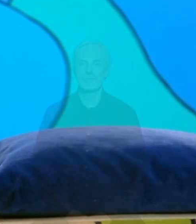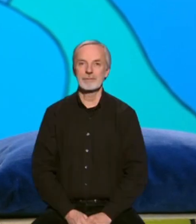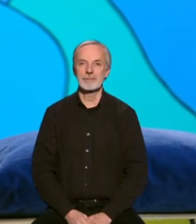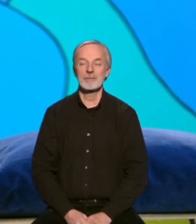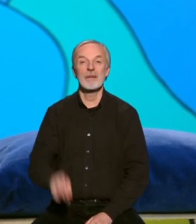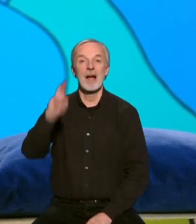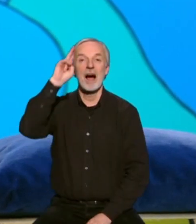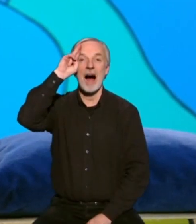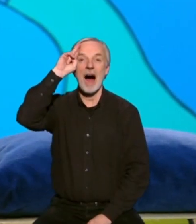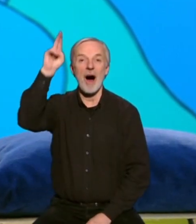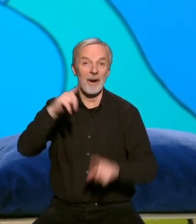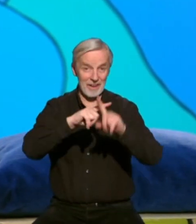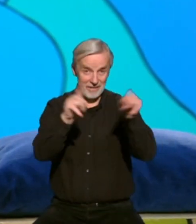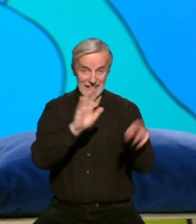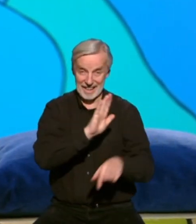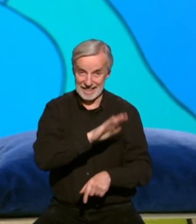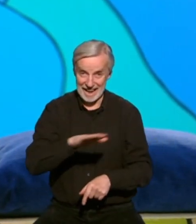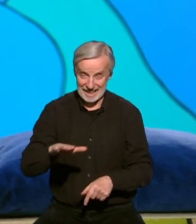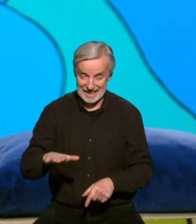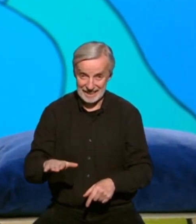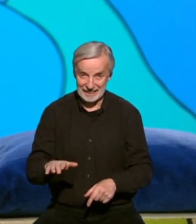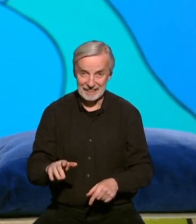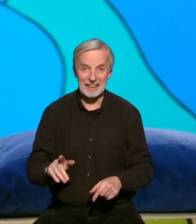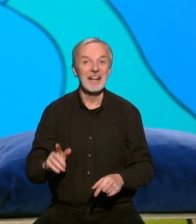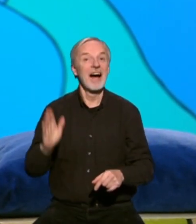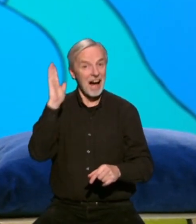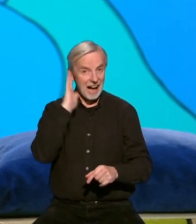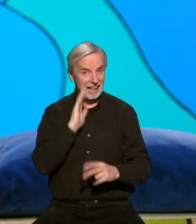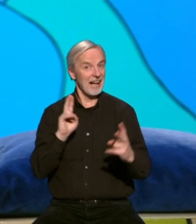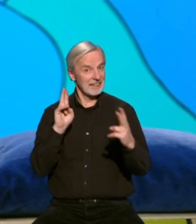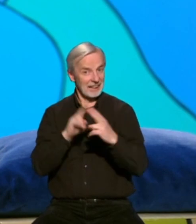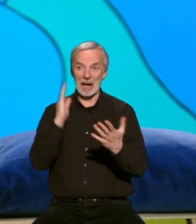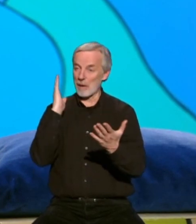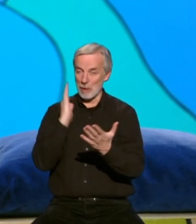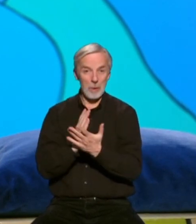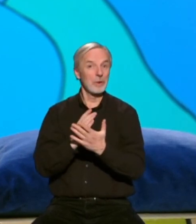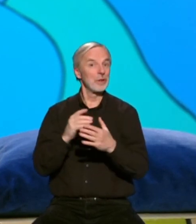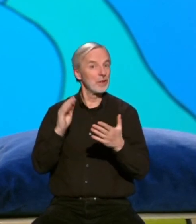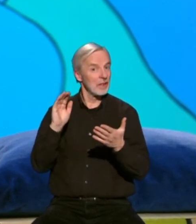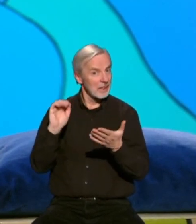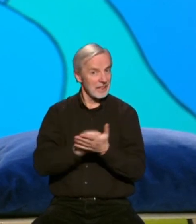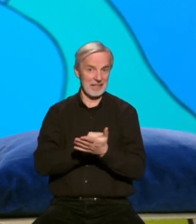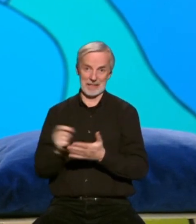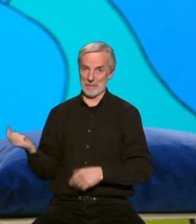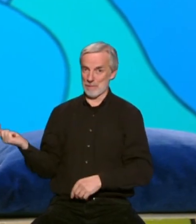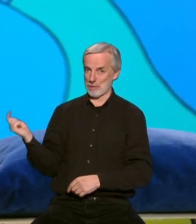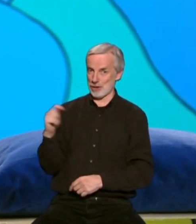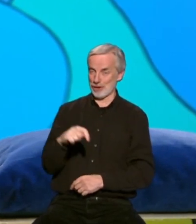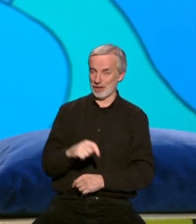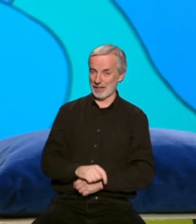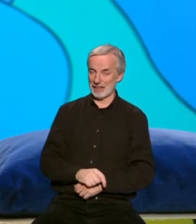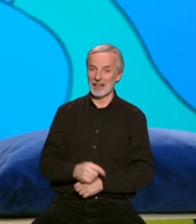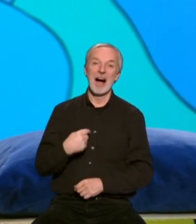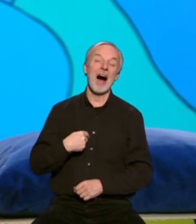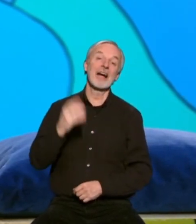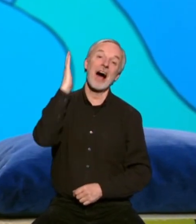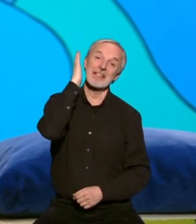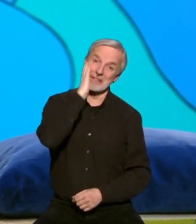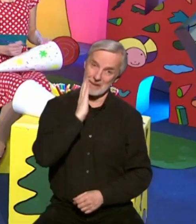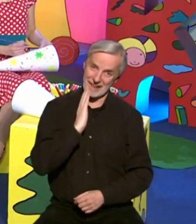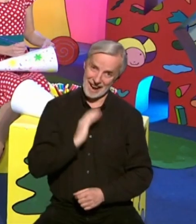Ahoj školkáčci, haha, už jsme zase tady, jupíčko, já jsem moc